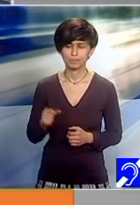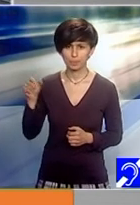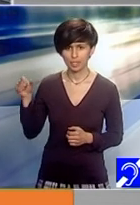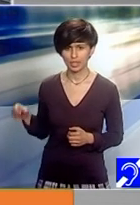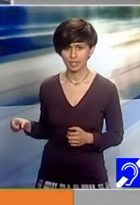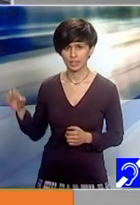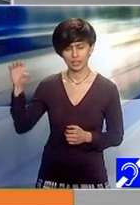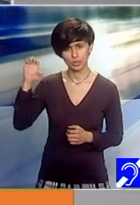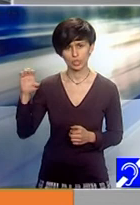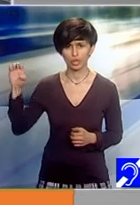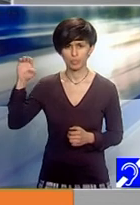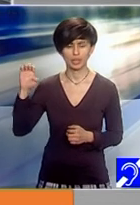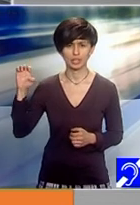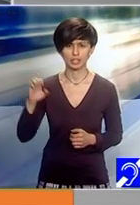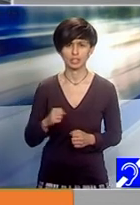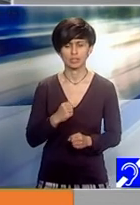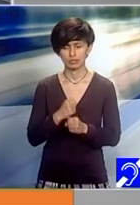Europenii, adică practic toți europenii fac judo